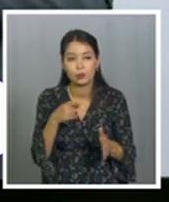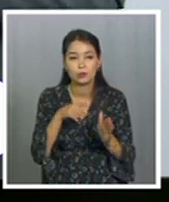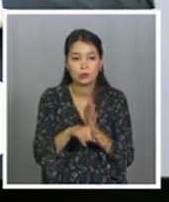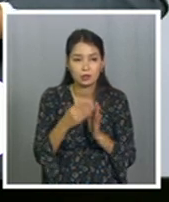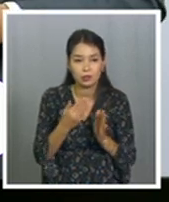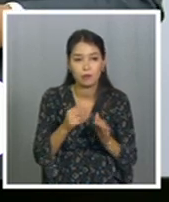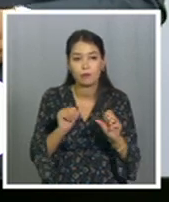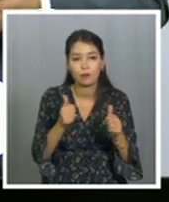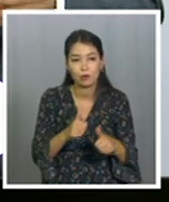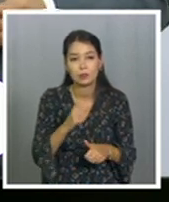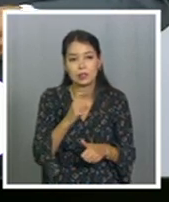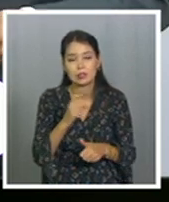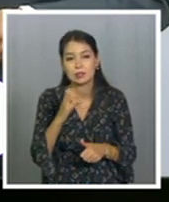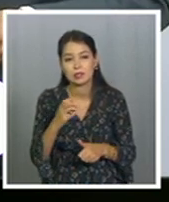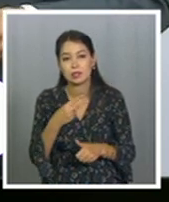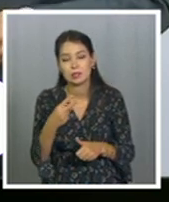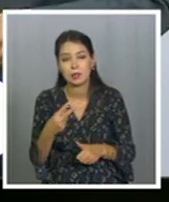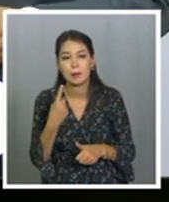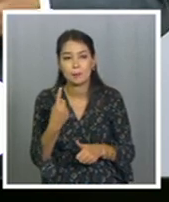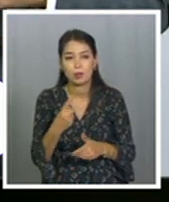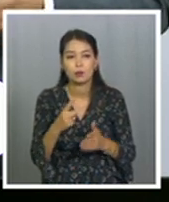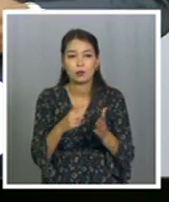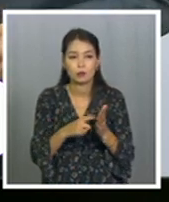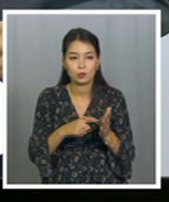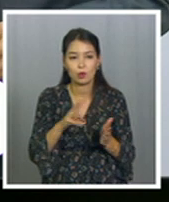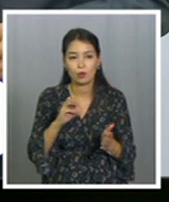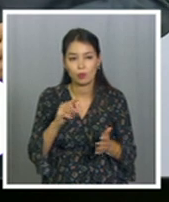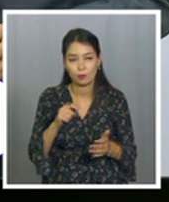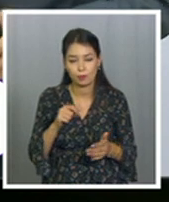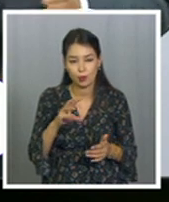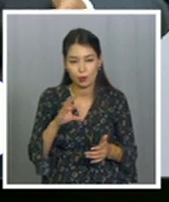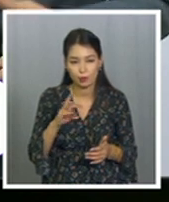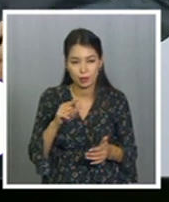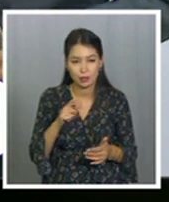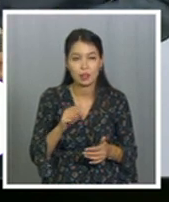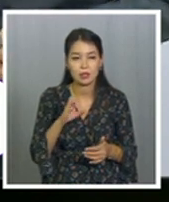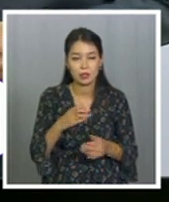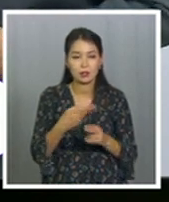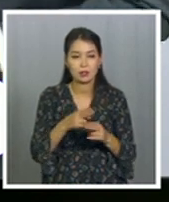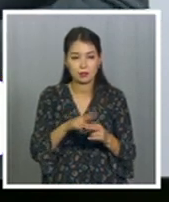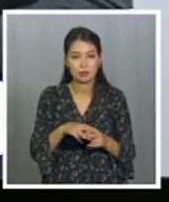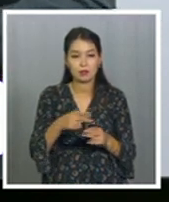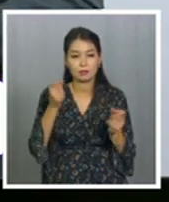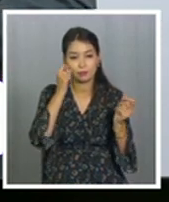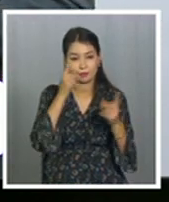X тең болады бір бөлінген омега С деген формула арқылы анықталатын көрдік.